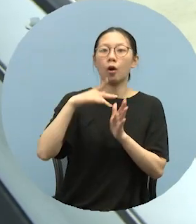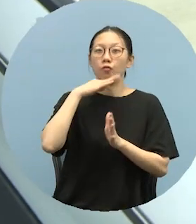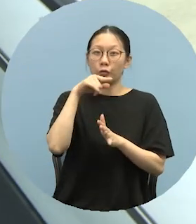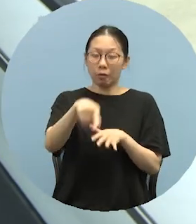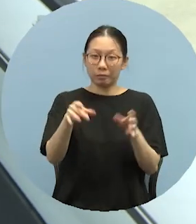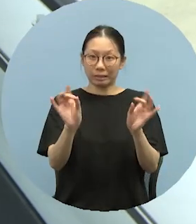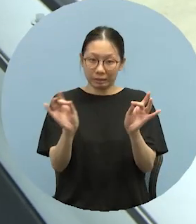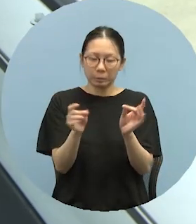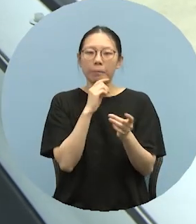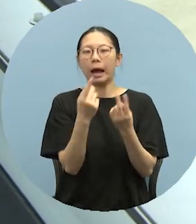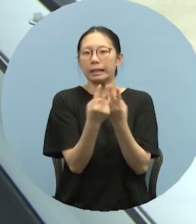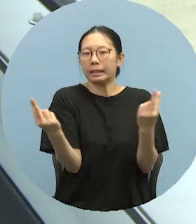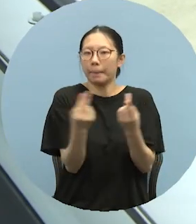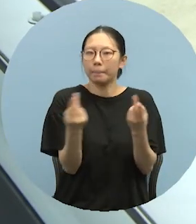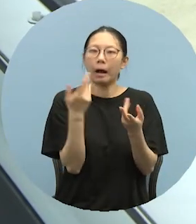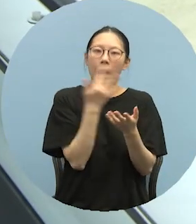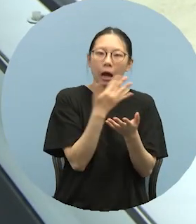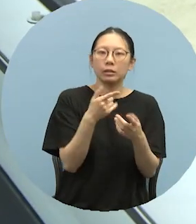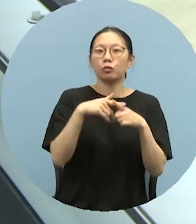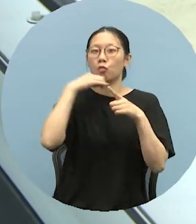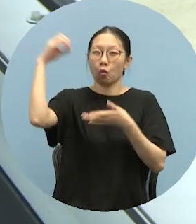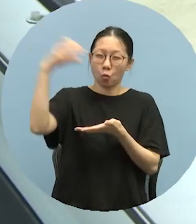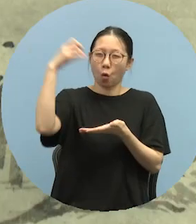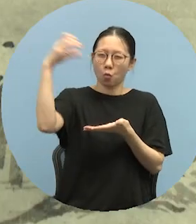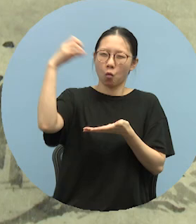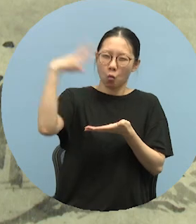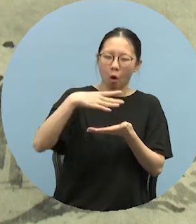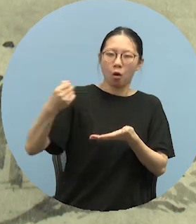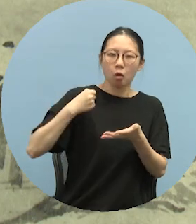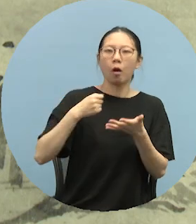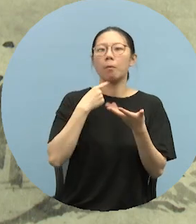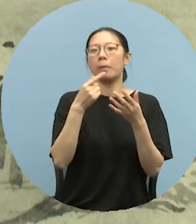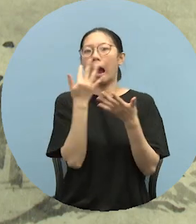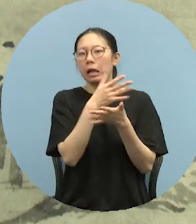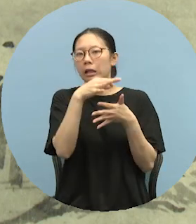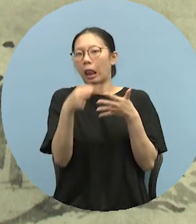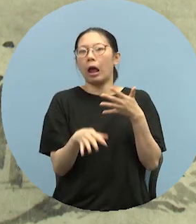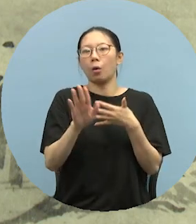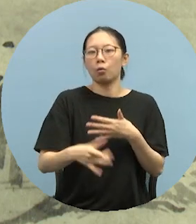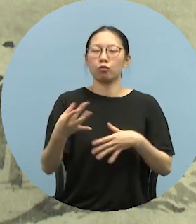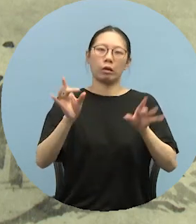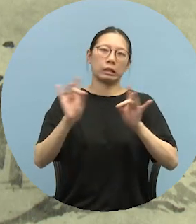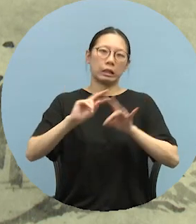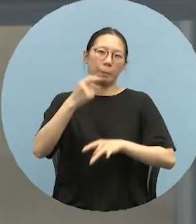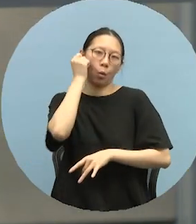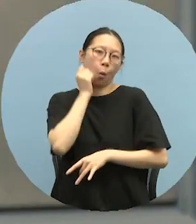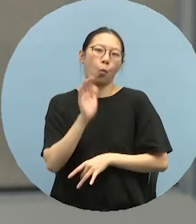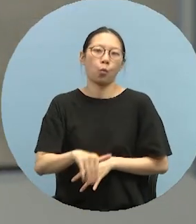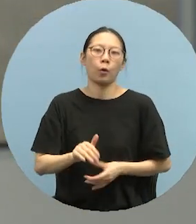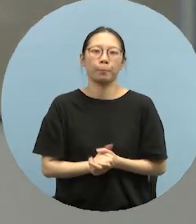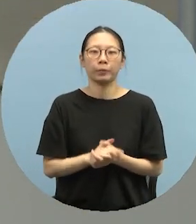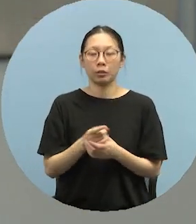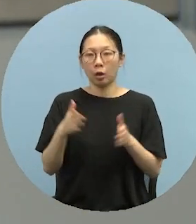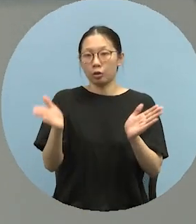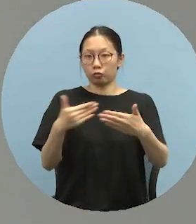光一直照射的話，可能會造成一些褪色的現象啊。然後對於紙張呢，也會造成一些老化的現象。 底部